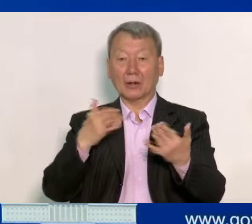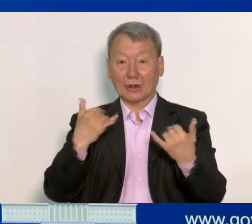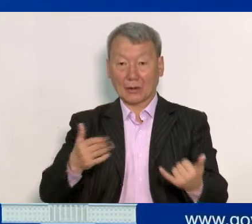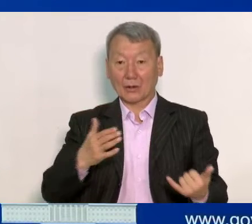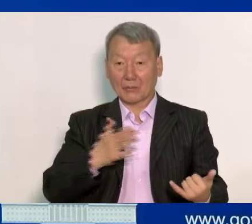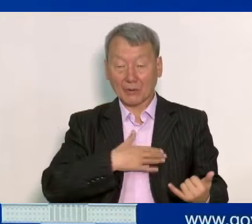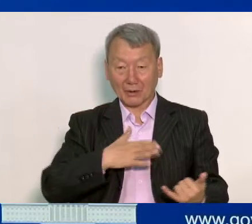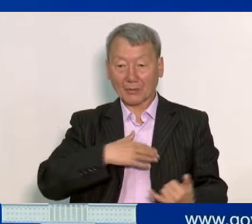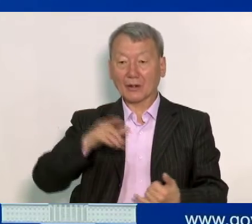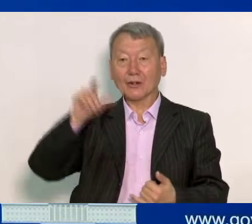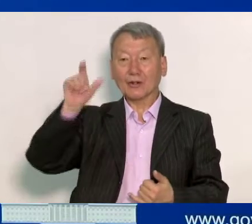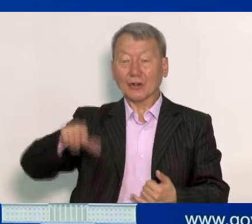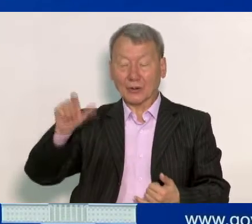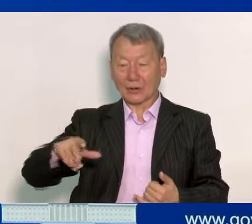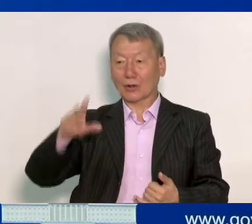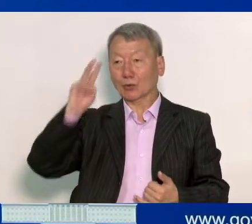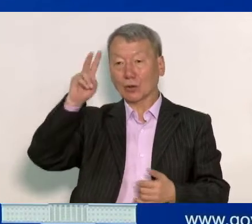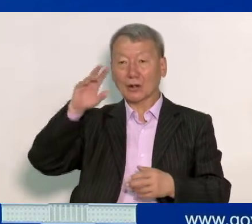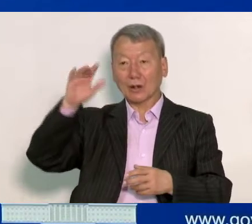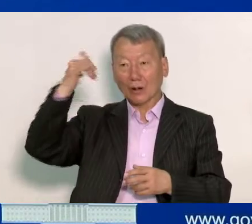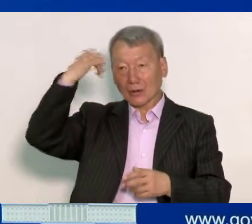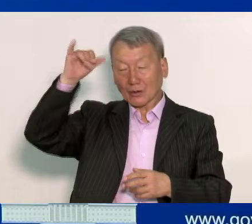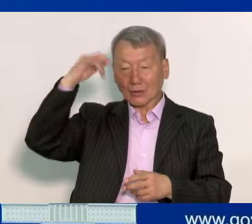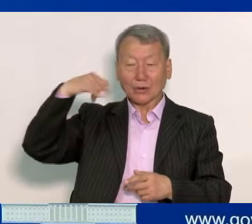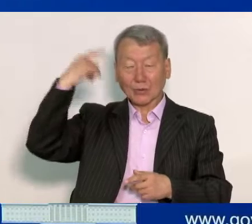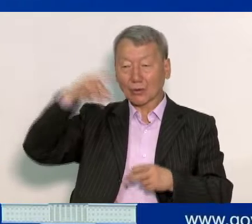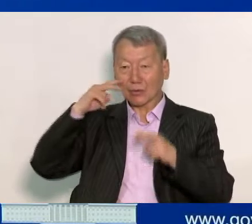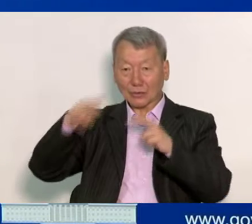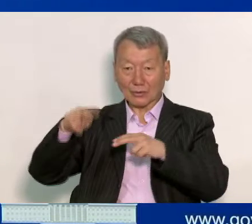биздин фермерлерибиз, биздин мал кармаган